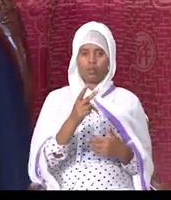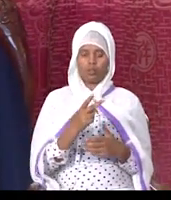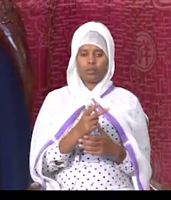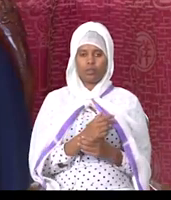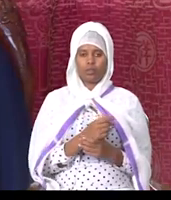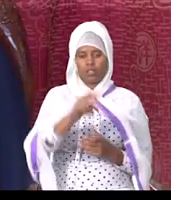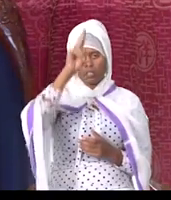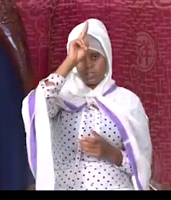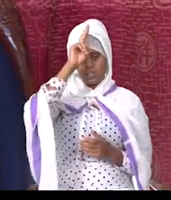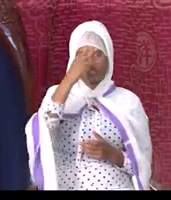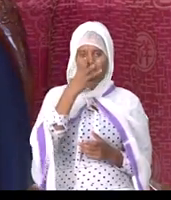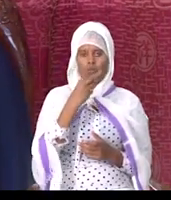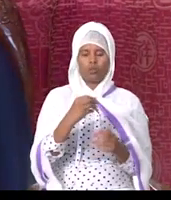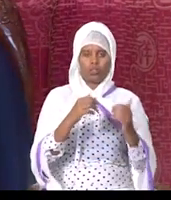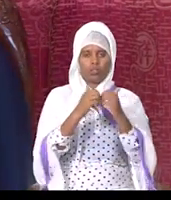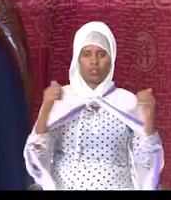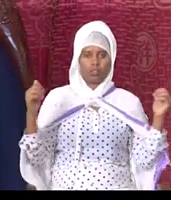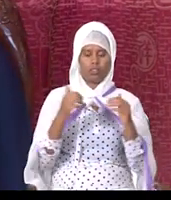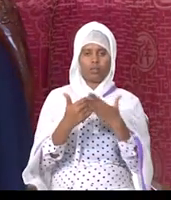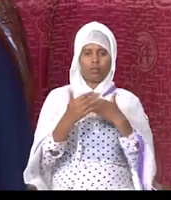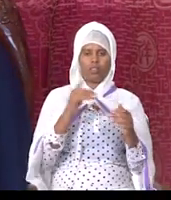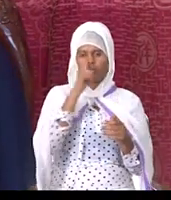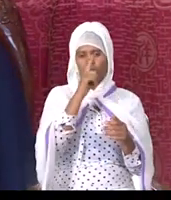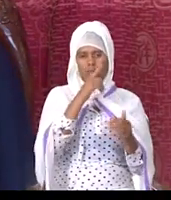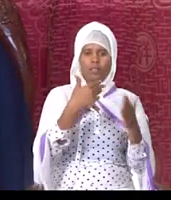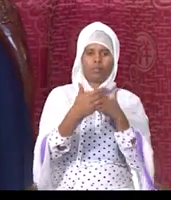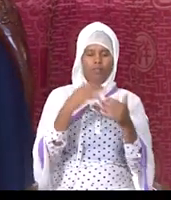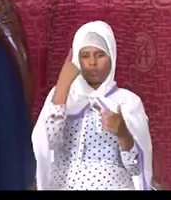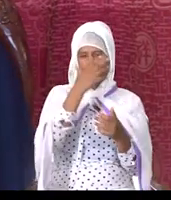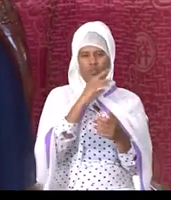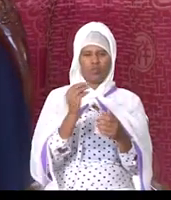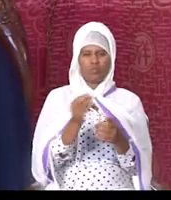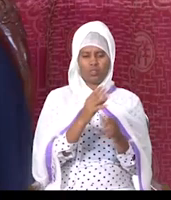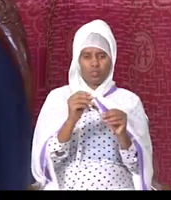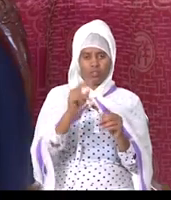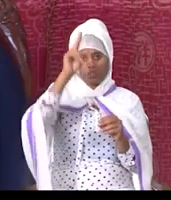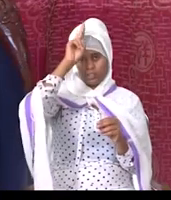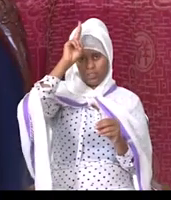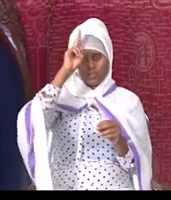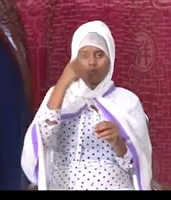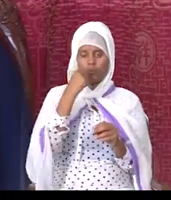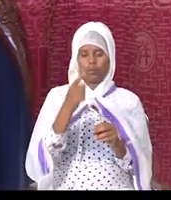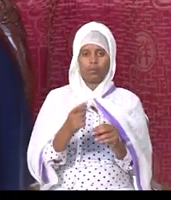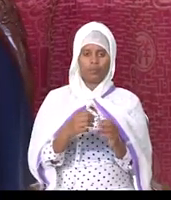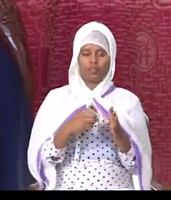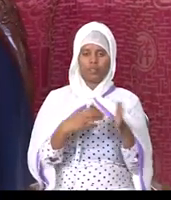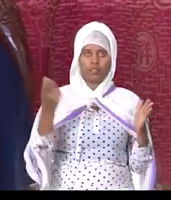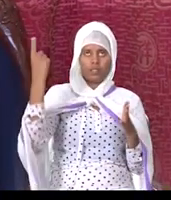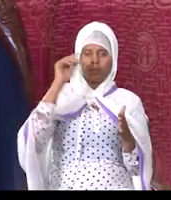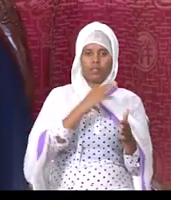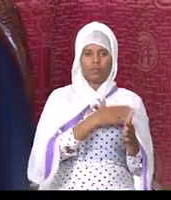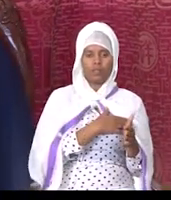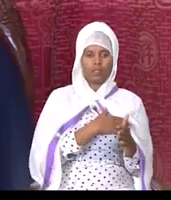ኣርእዩ መልክዕ ዲያብሎስ ከዓ ንነፍሲ ካብ ስጋ ይፈል እዩ ማለት እዩ ክፉእ ይረአዩ መልክዑ ማለት እዩ ትፍለ ነይረ